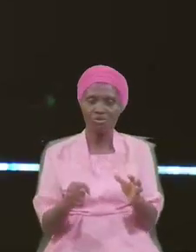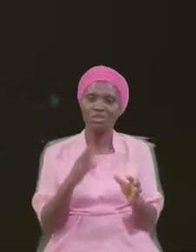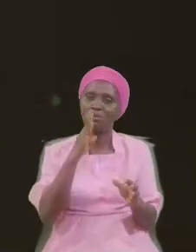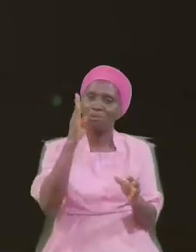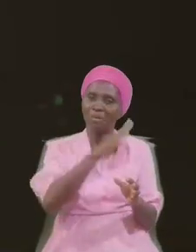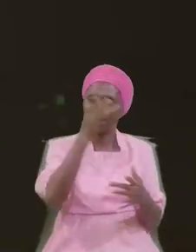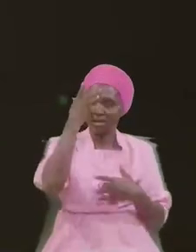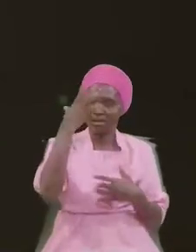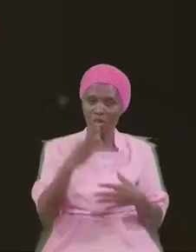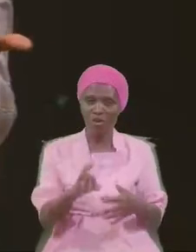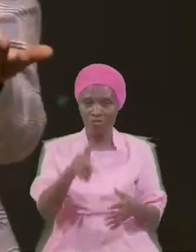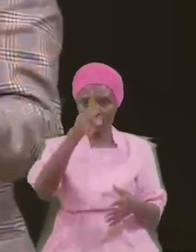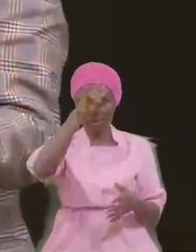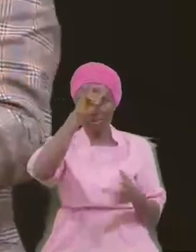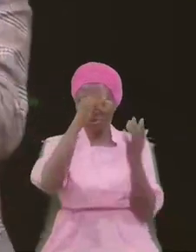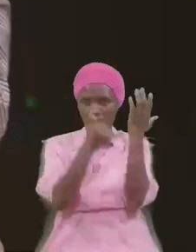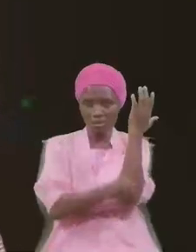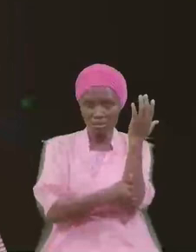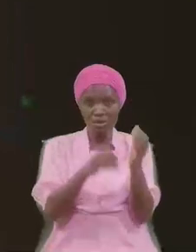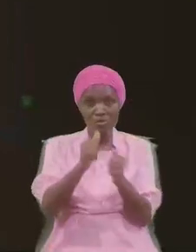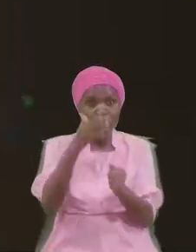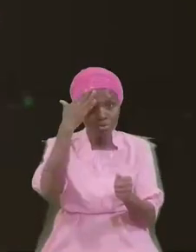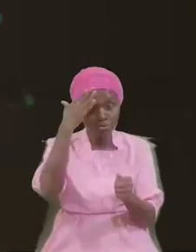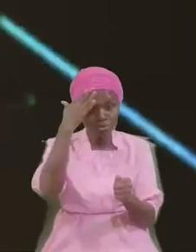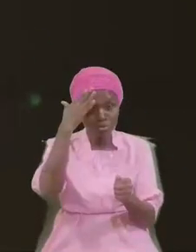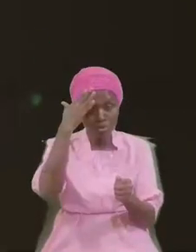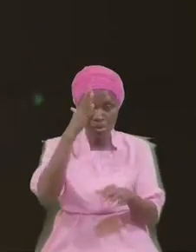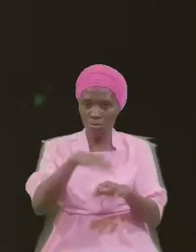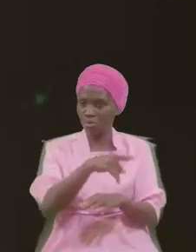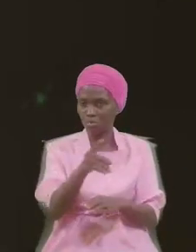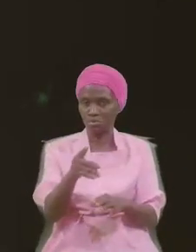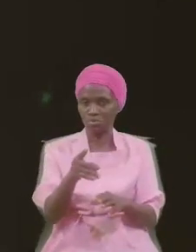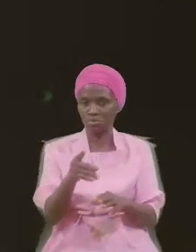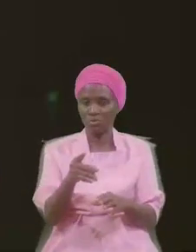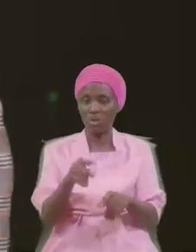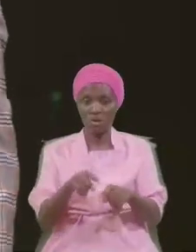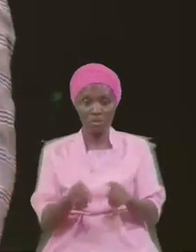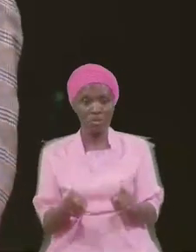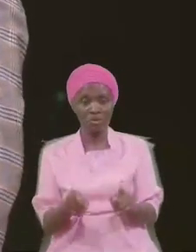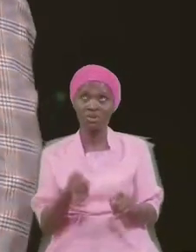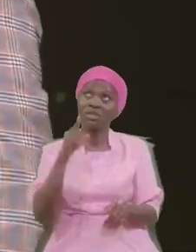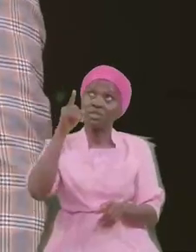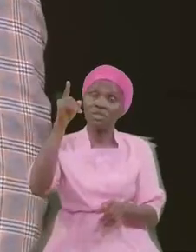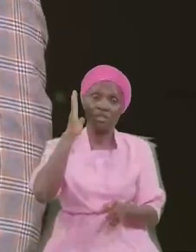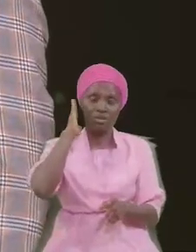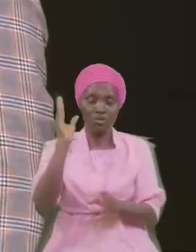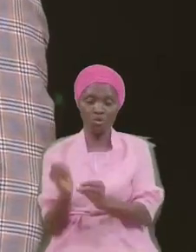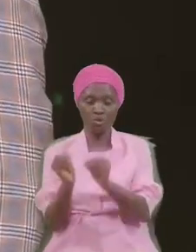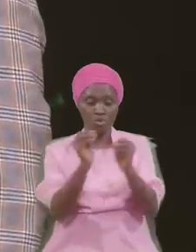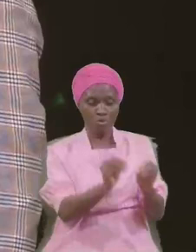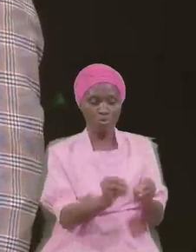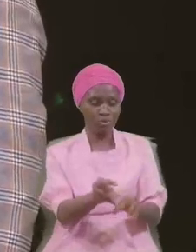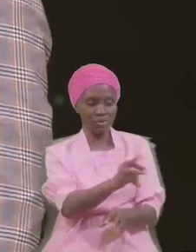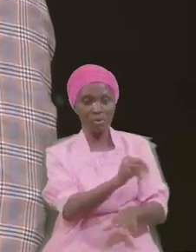L'Éternel éloignera de toi toute maladie. Il ne t'enverra aucune de ces mauvaises maladies d'Égypte qui te sont connues. Mais il